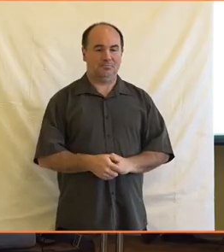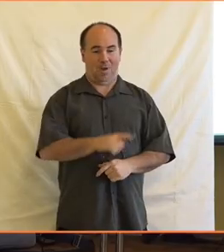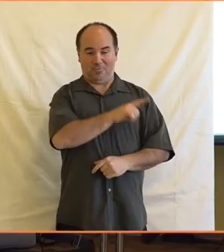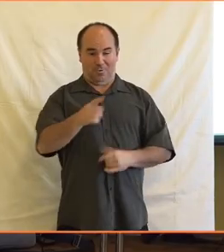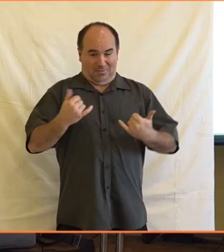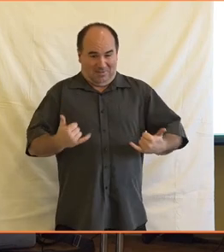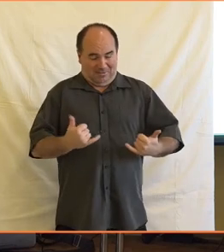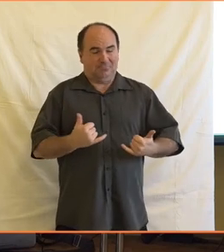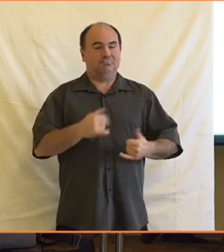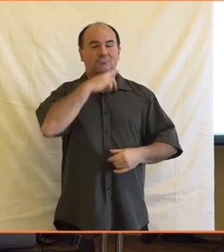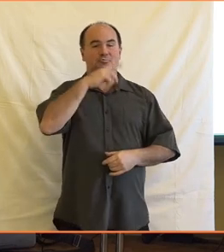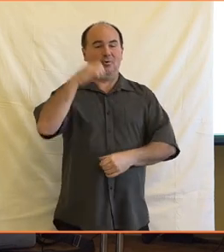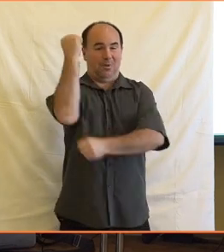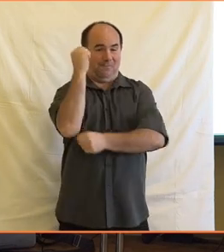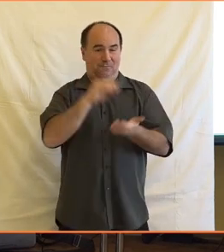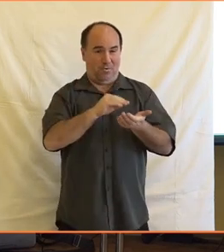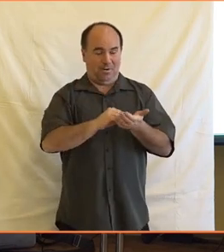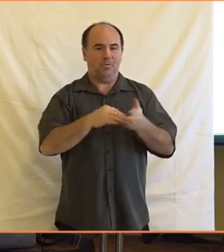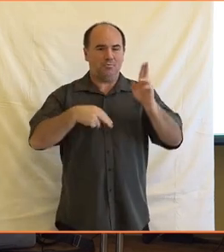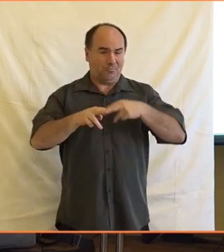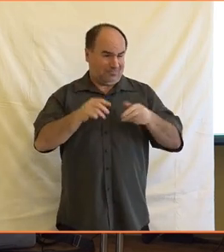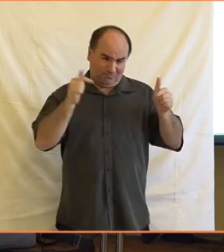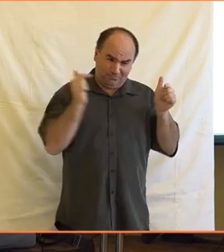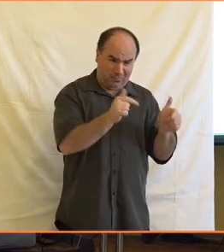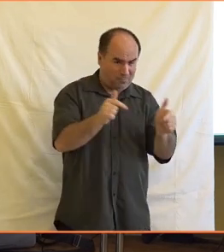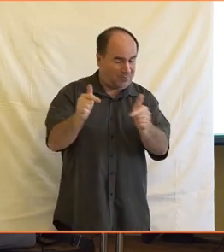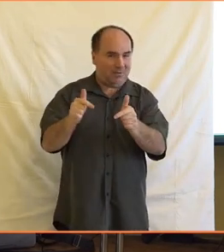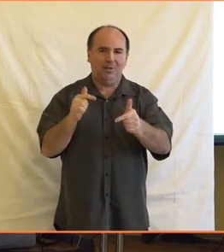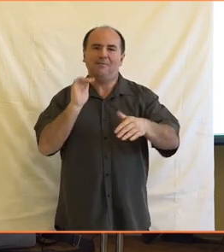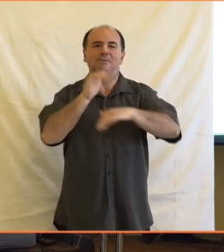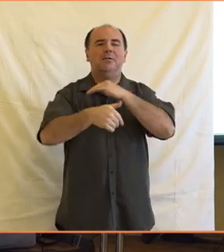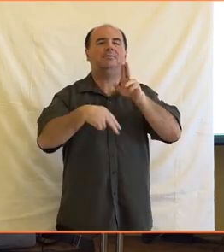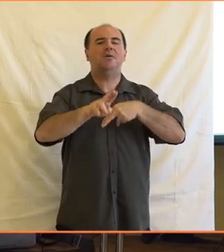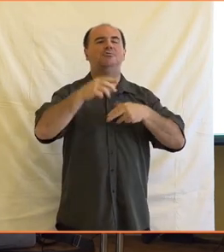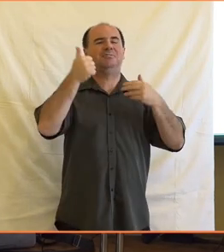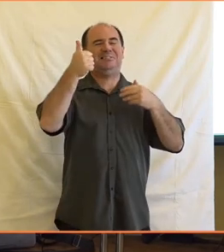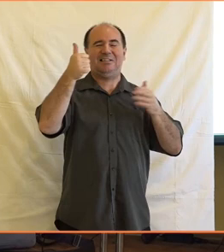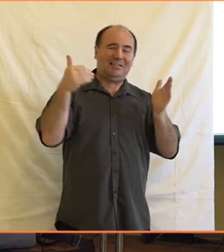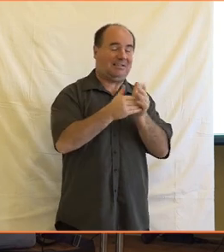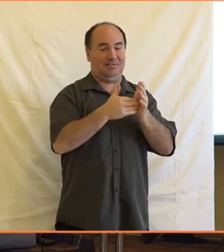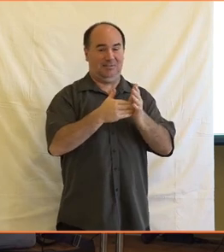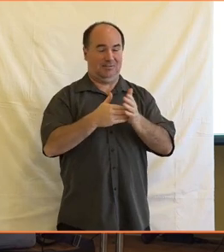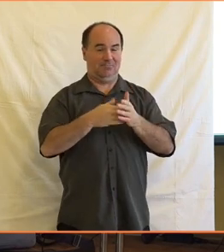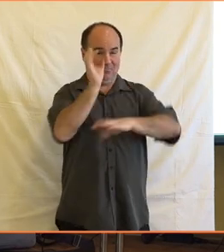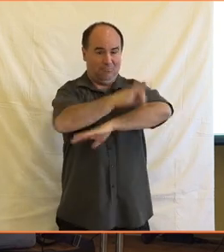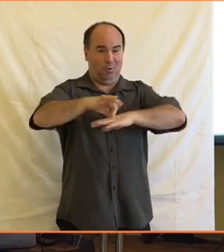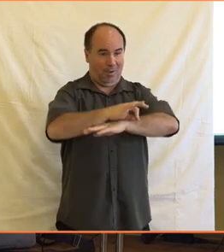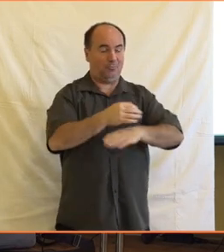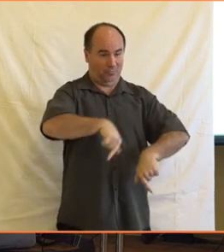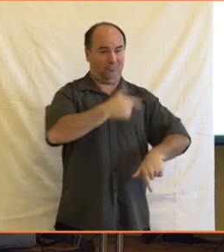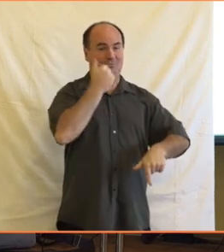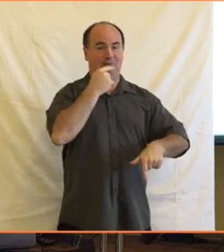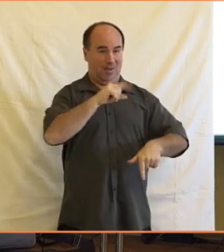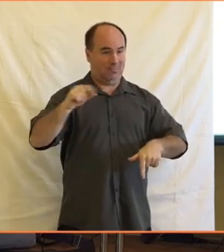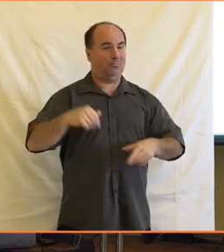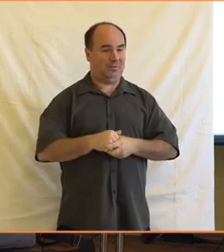Doposud norské fondy podpořily více než 1,000 projektů v České republice v různých jejich částech.